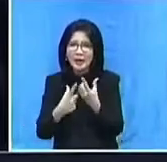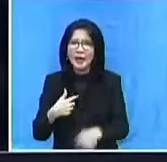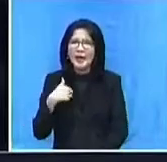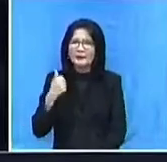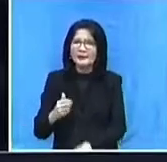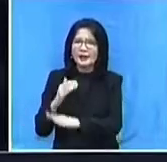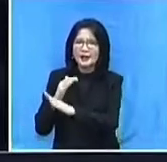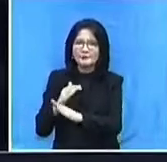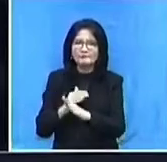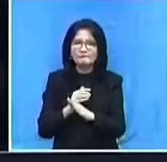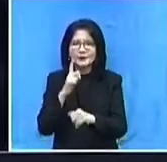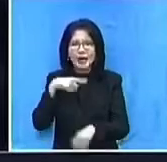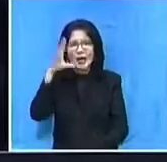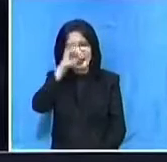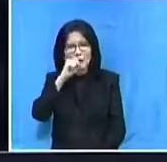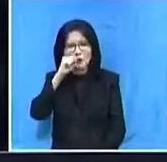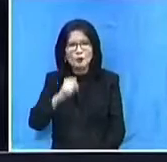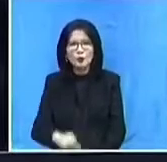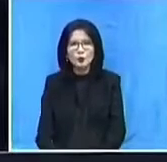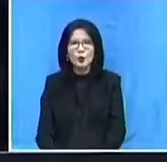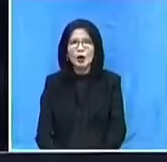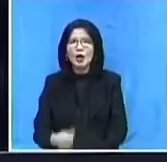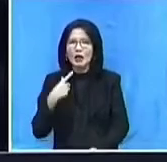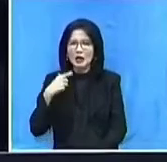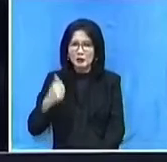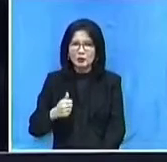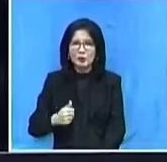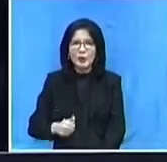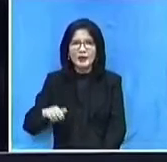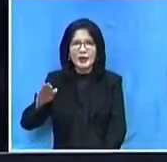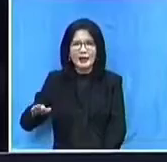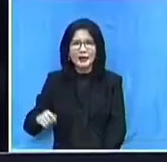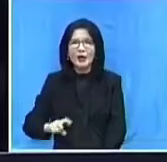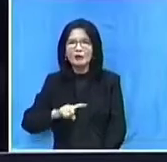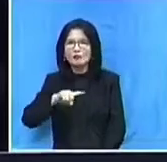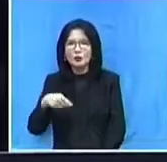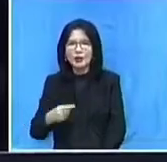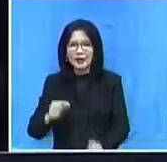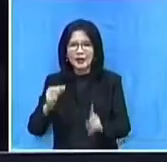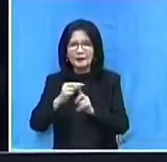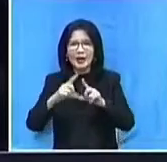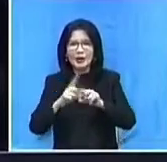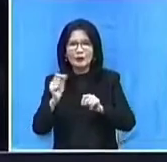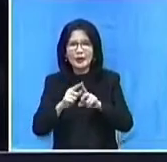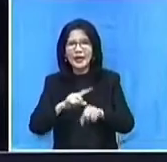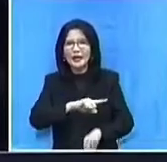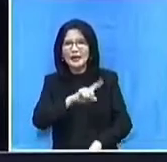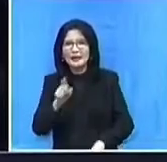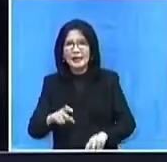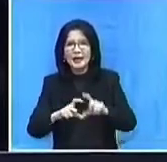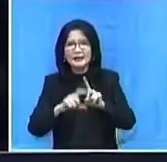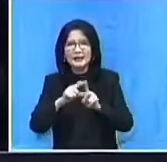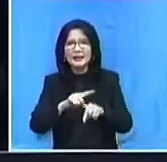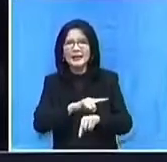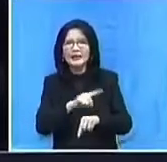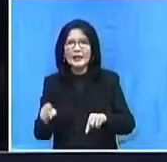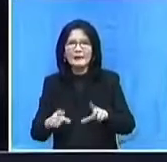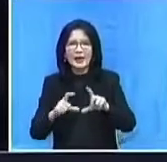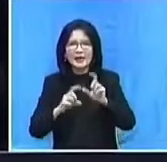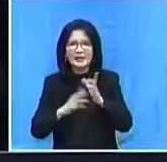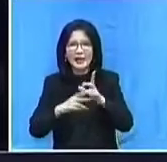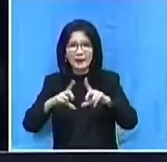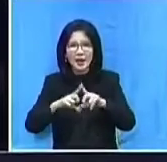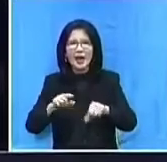mengantisipasi kebutuhan perkembangan anak mulai dari PAUD sampai dengan sekolah dasar dan menengah di situasi